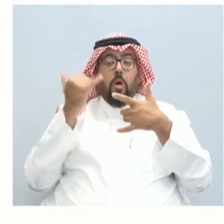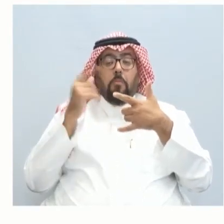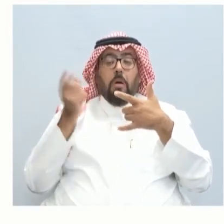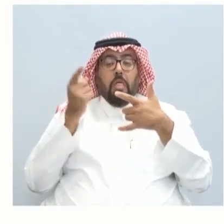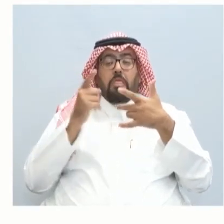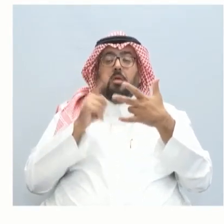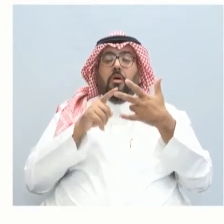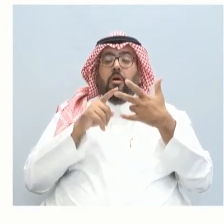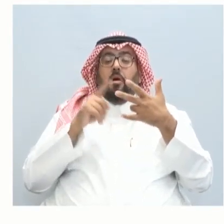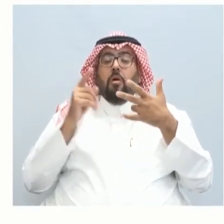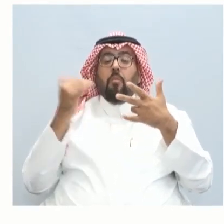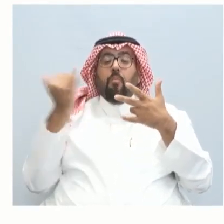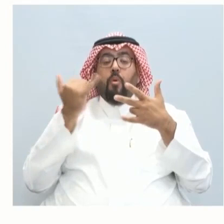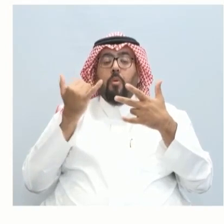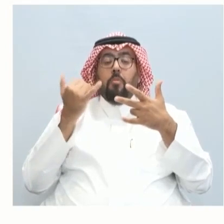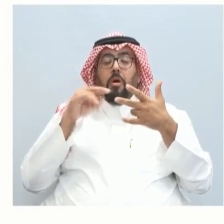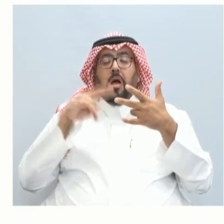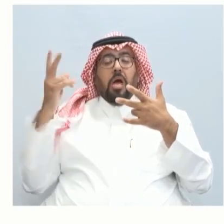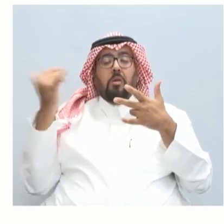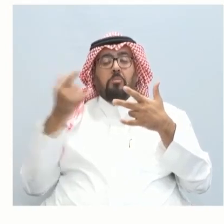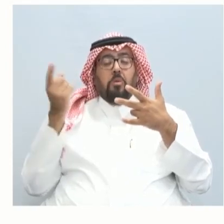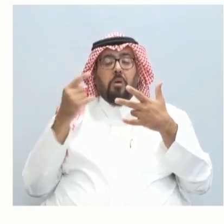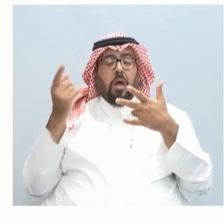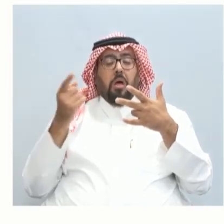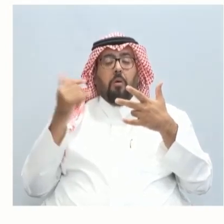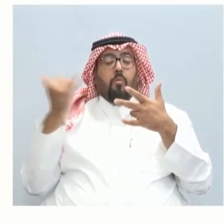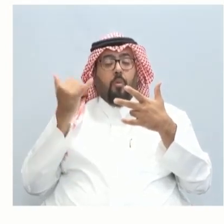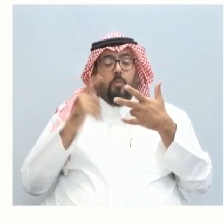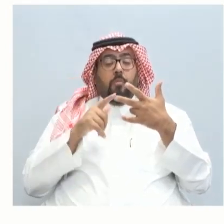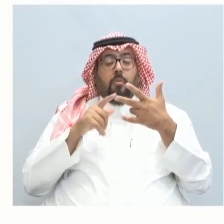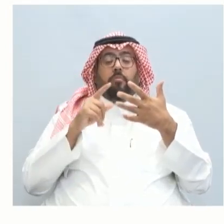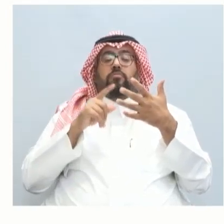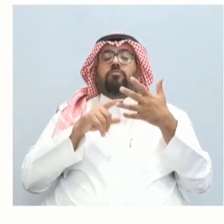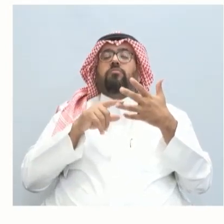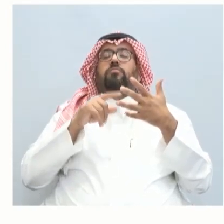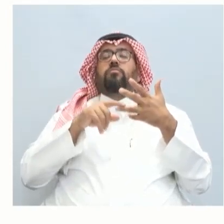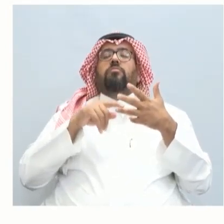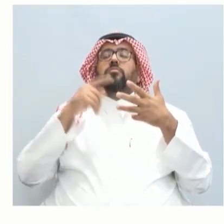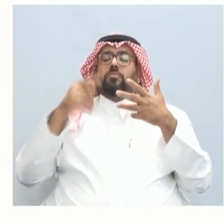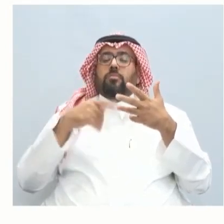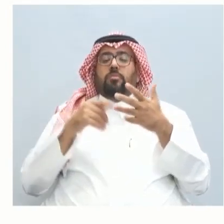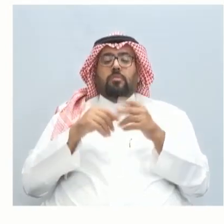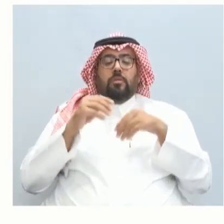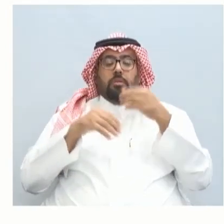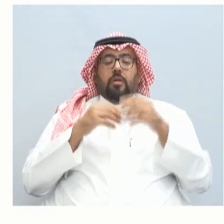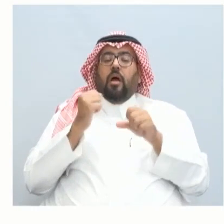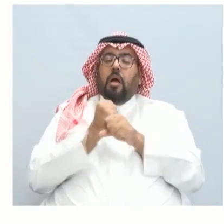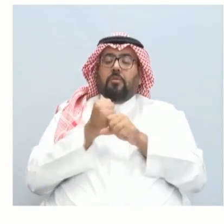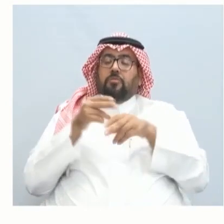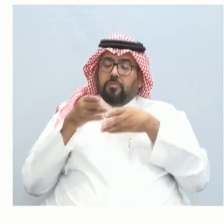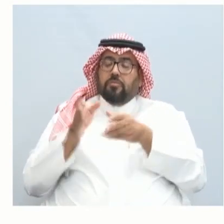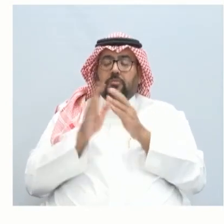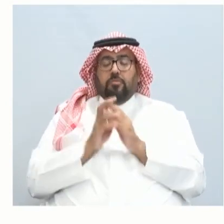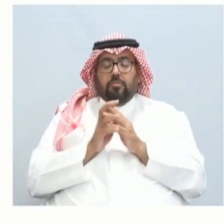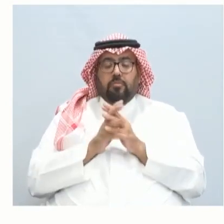العاجل نلتفت الى الاعمال غير المهمه والعاجله ونقوم بانجازها اذا